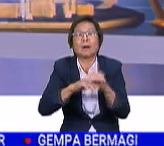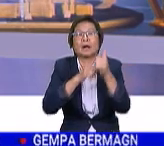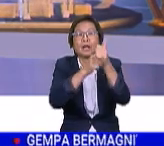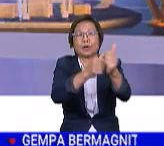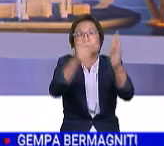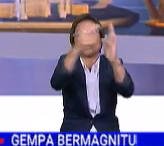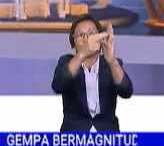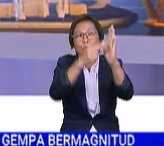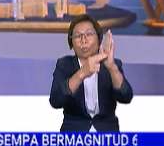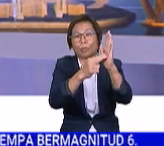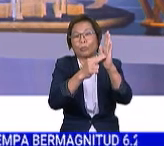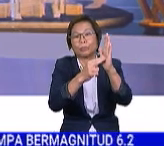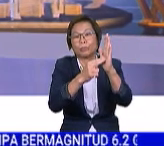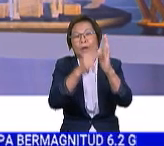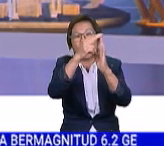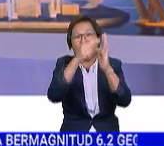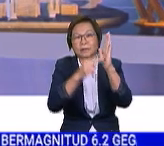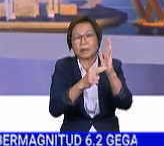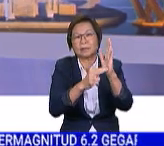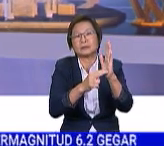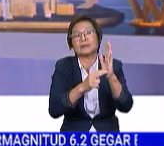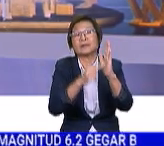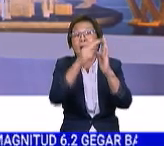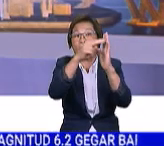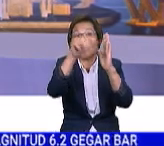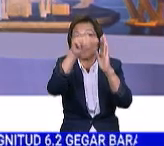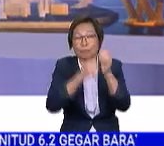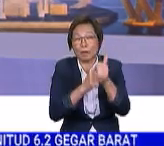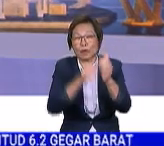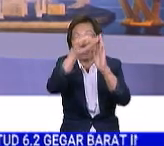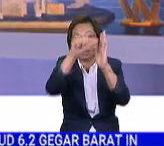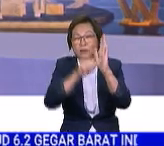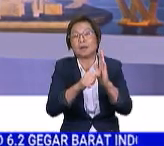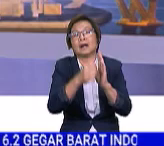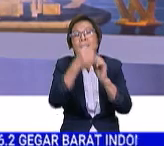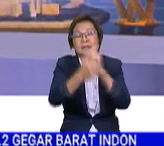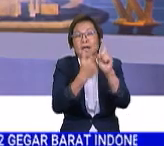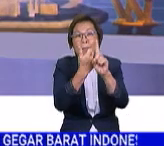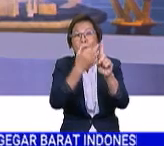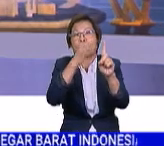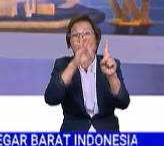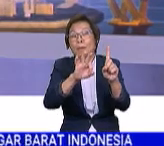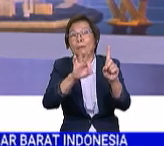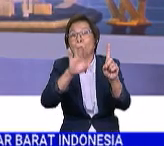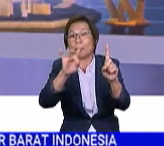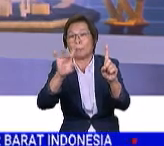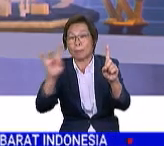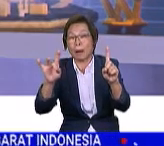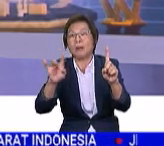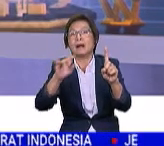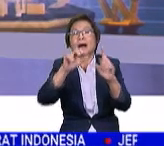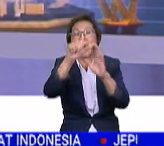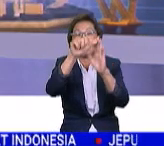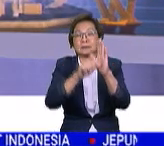peruntukan di bawah Akta Pencegahan dan Pengawalan Penyakit Berjangkit 1988 Akta 342.